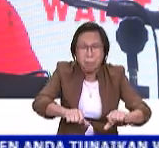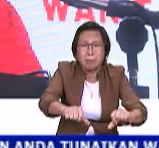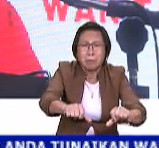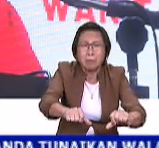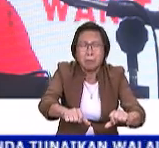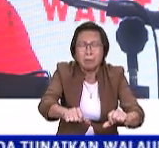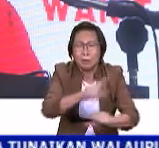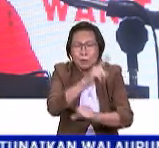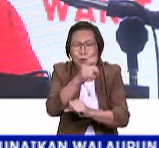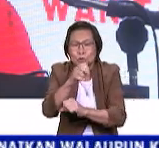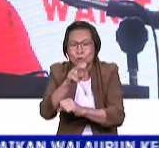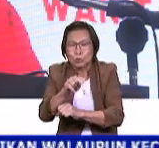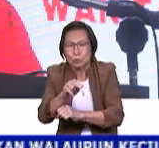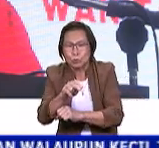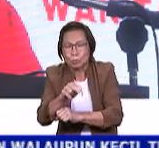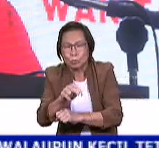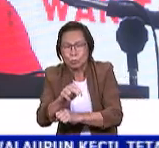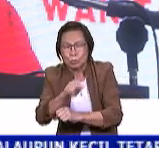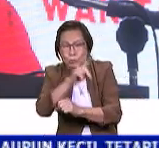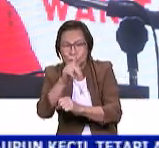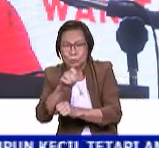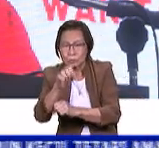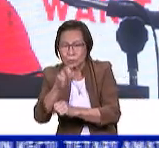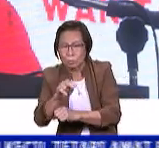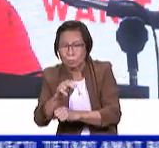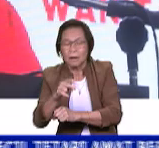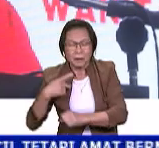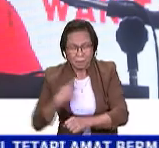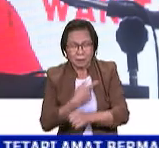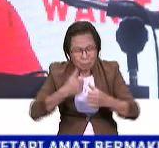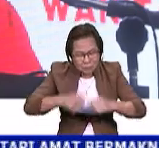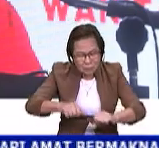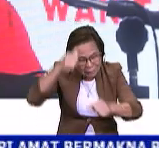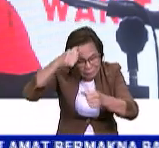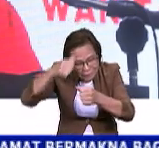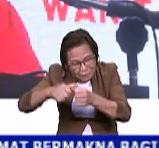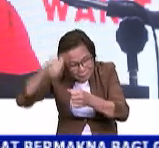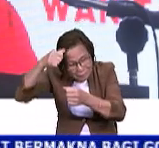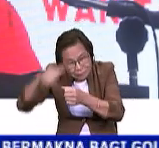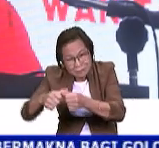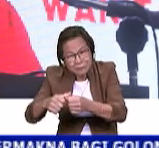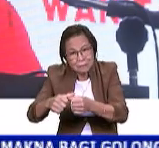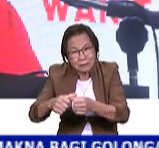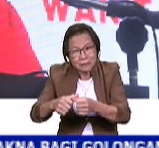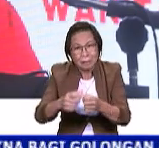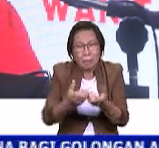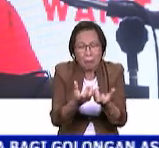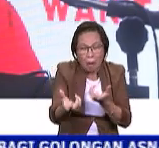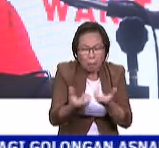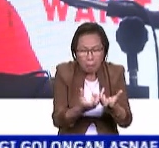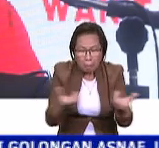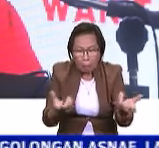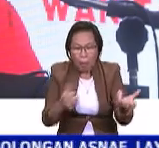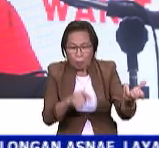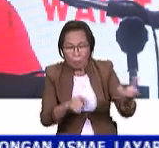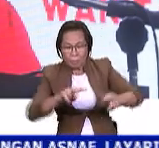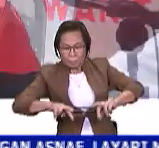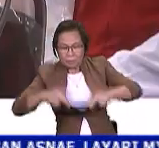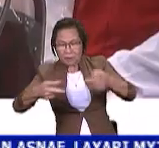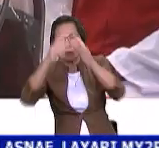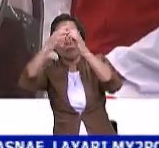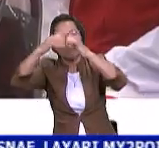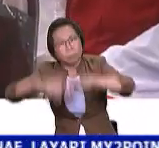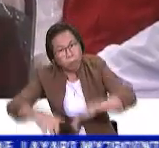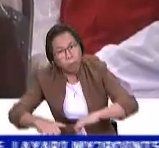kekalahan. Kita sudah lupa bahawa perpecahan boleh membawa keruntuhan.